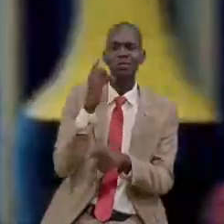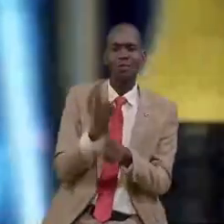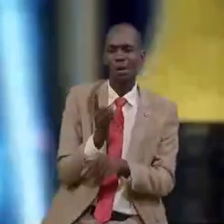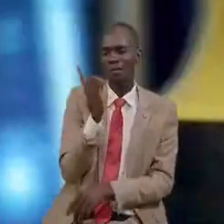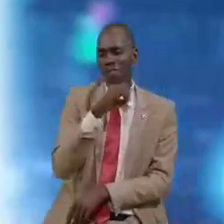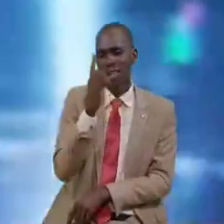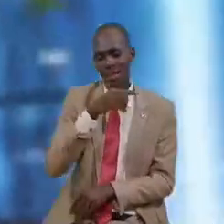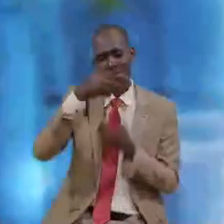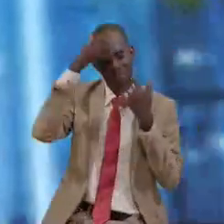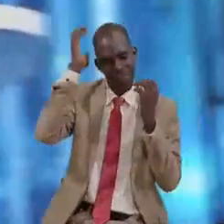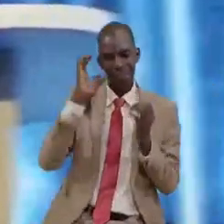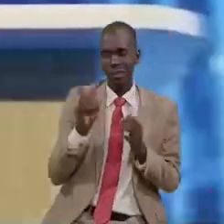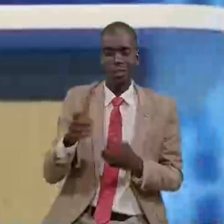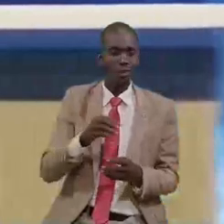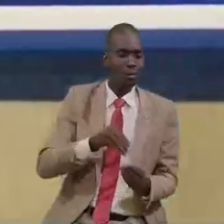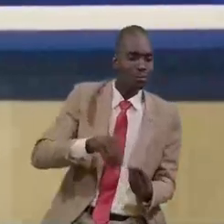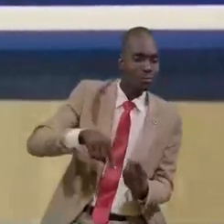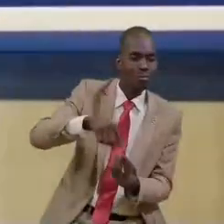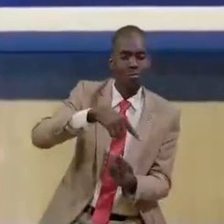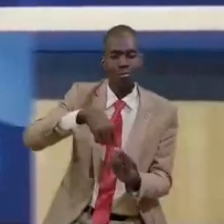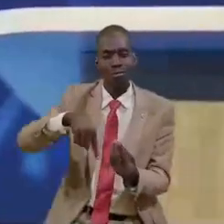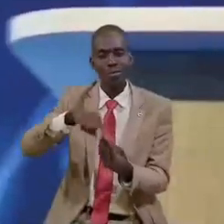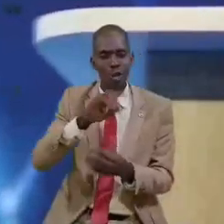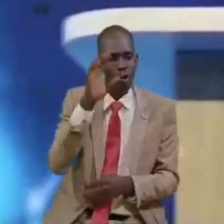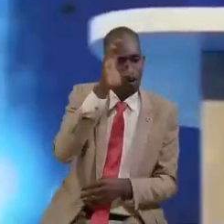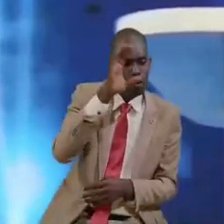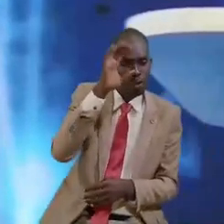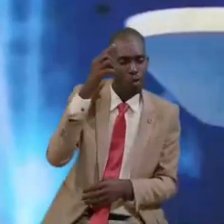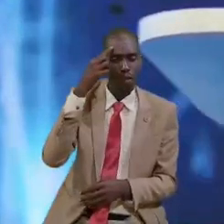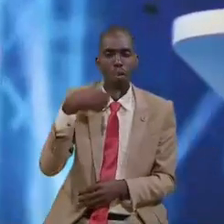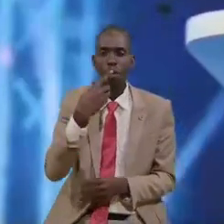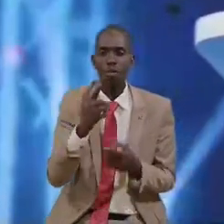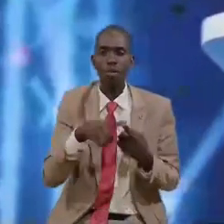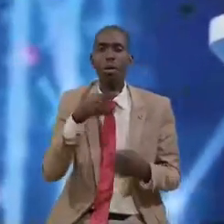il rôde cherchant qui dévorer.